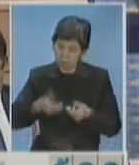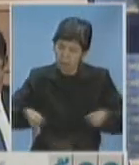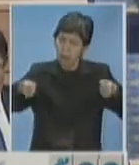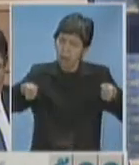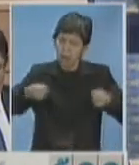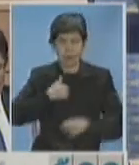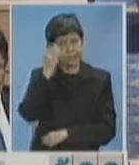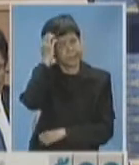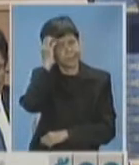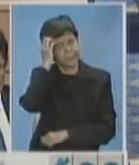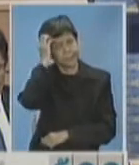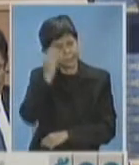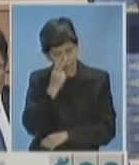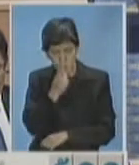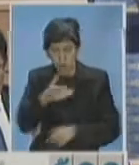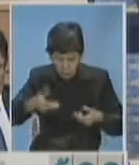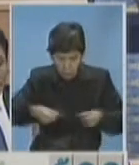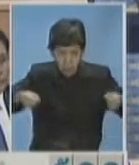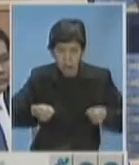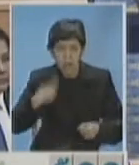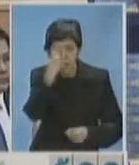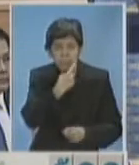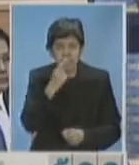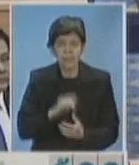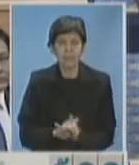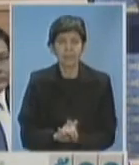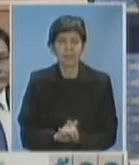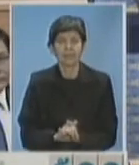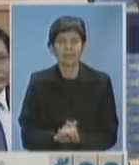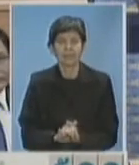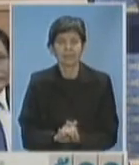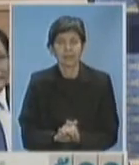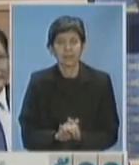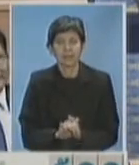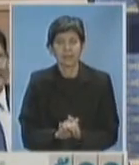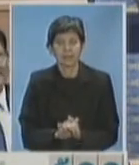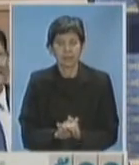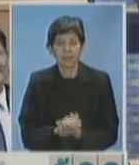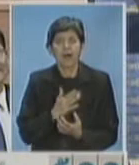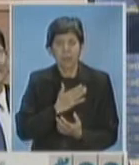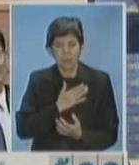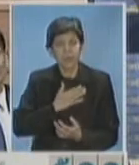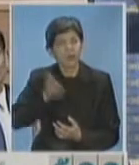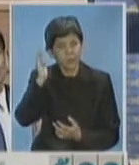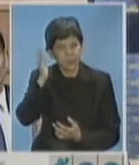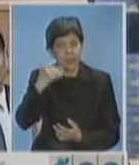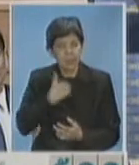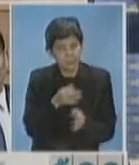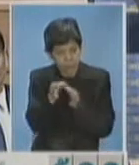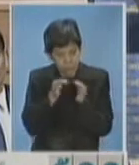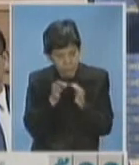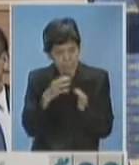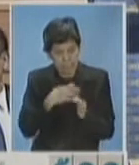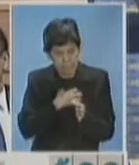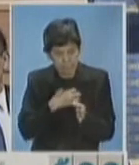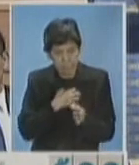ยผมก็แปลกใจว่าท่านไปดูกระทะจากใบหน้าของใครมาท่านประธานครับผมได้อภิปรายเพื่อชี้ให้เห็น